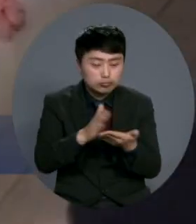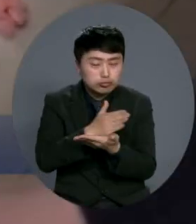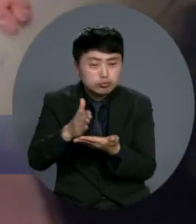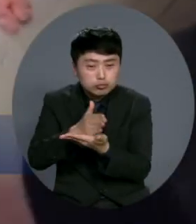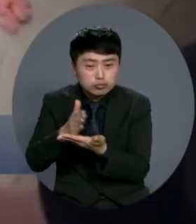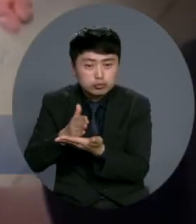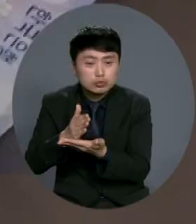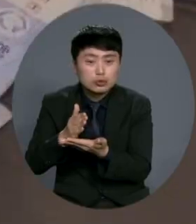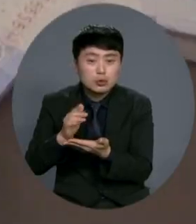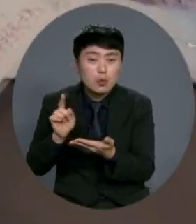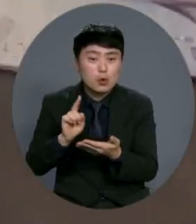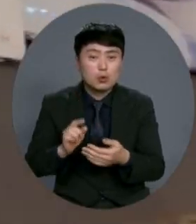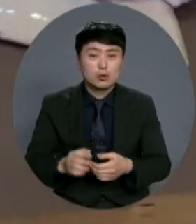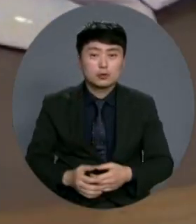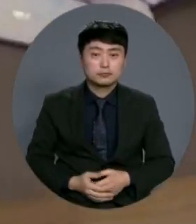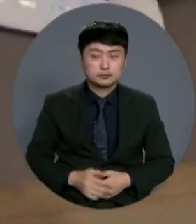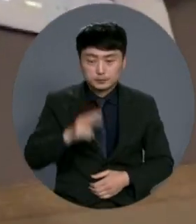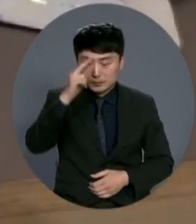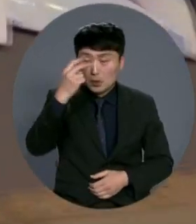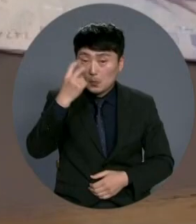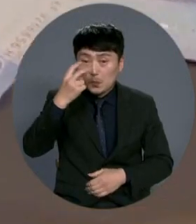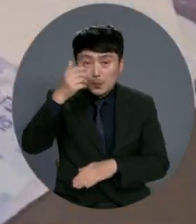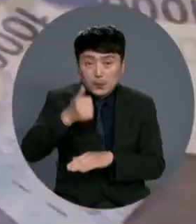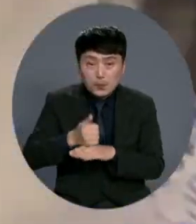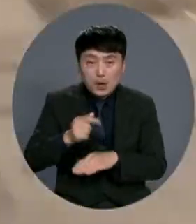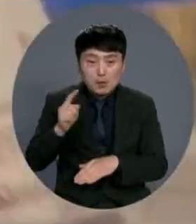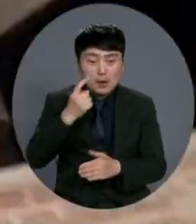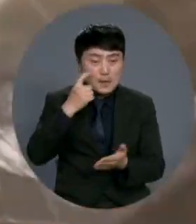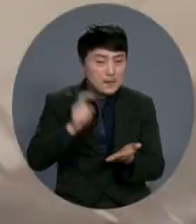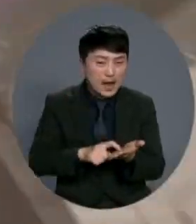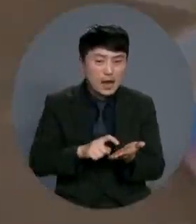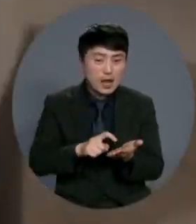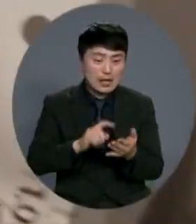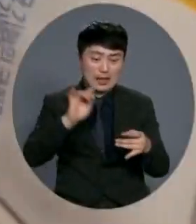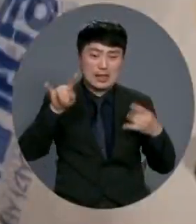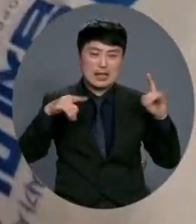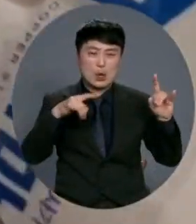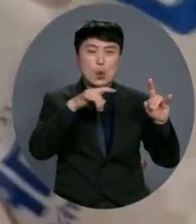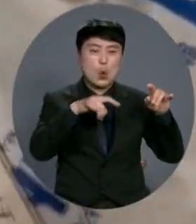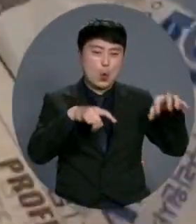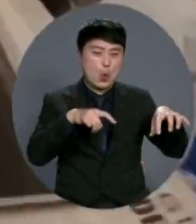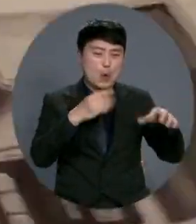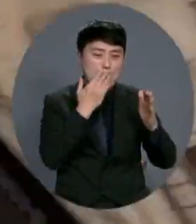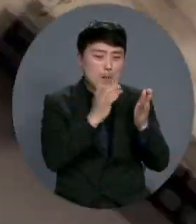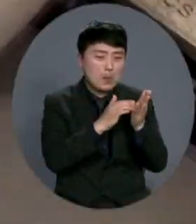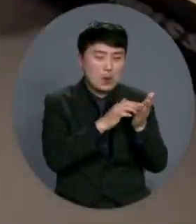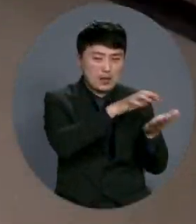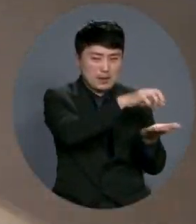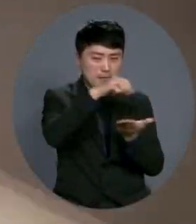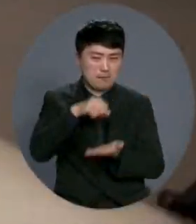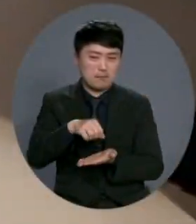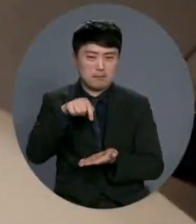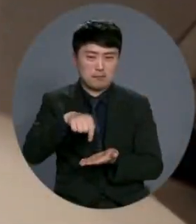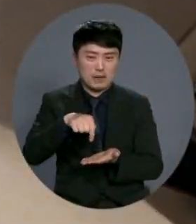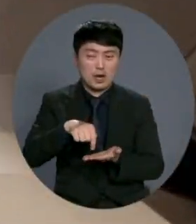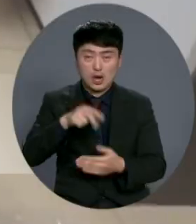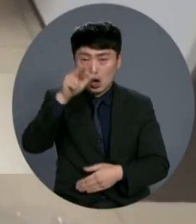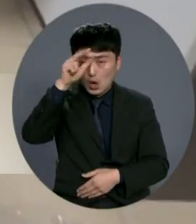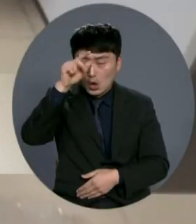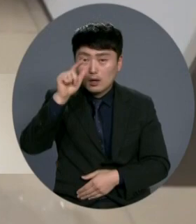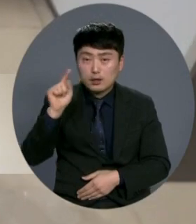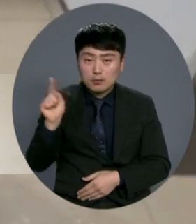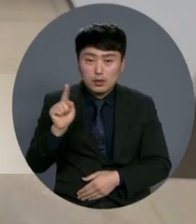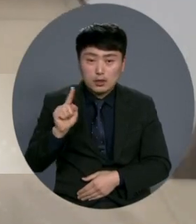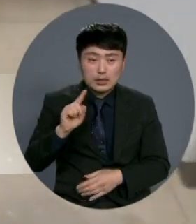0.5? 1? 경찰 조사 결과 적발된 마약은 태국에서 밀반입된 걸로 확인됐습니다. 경찰에